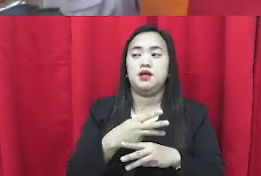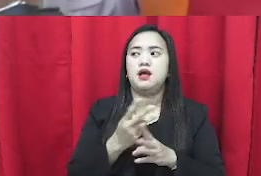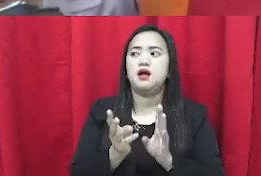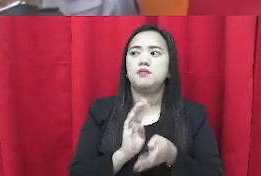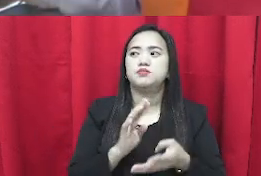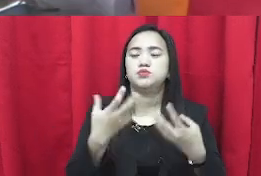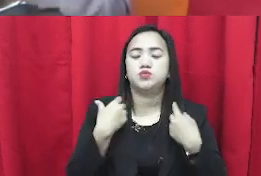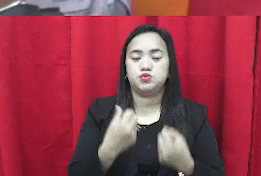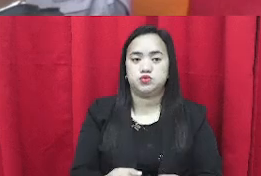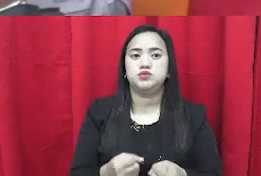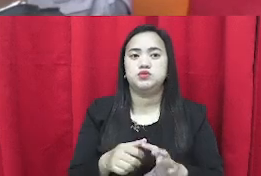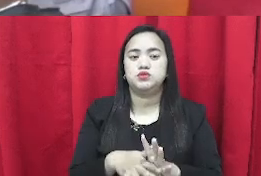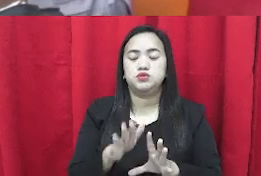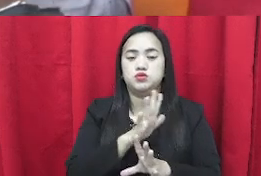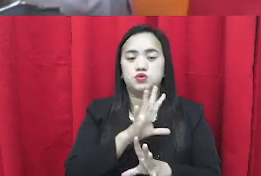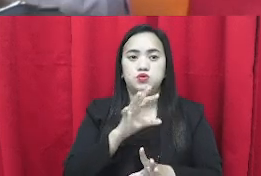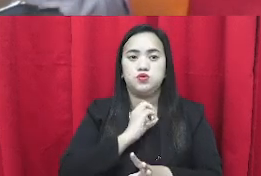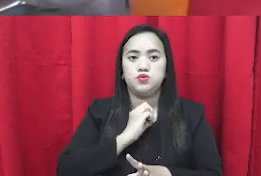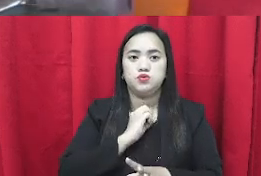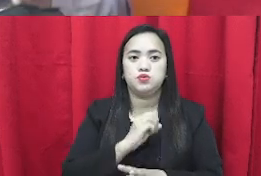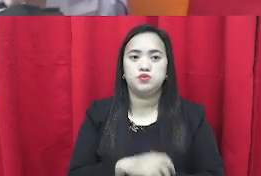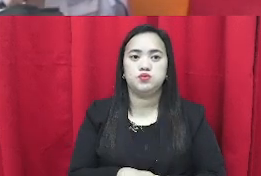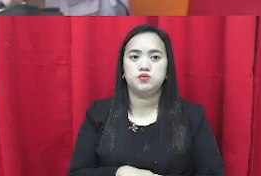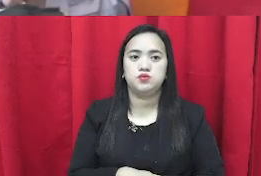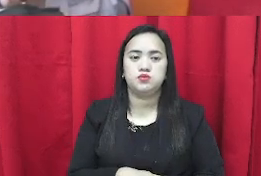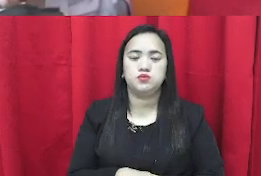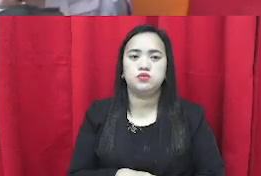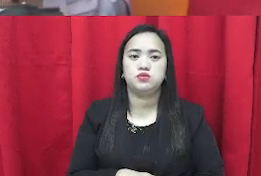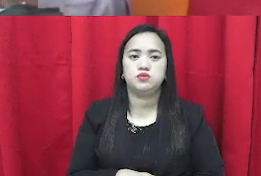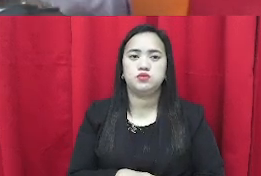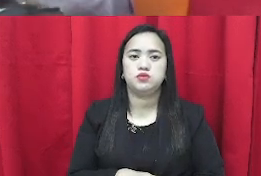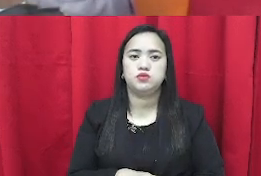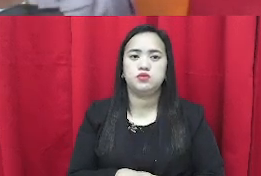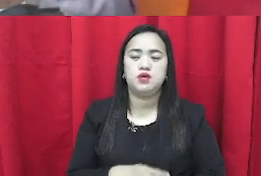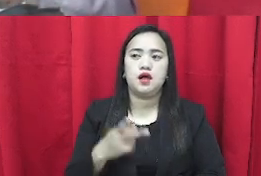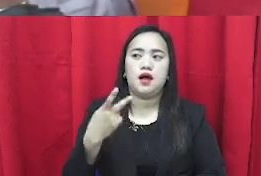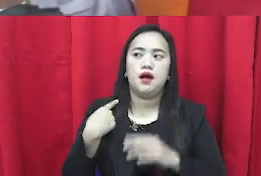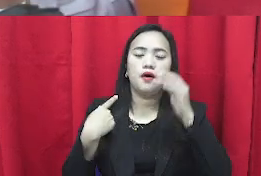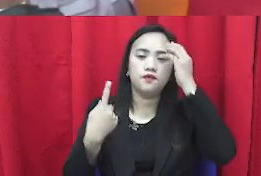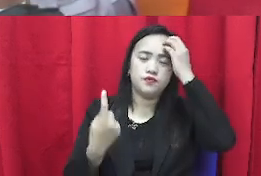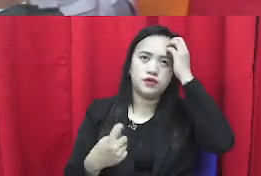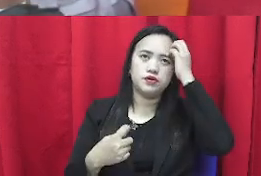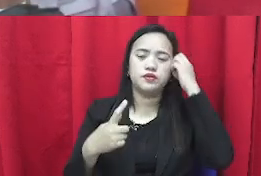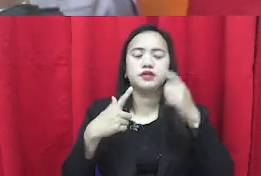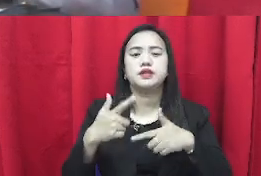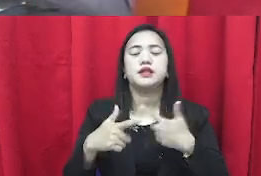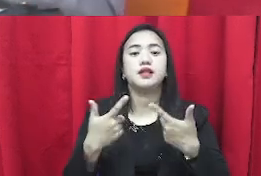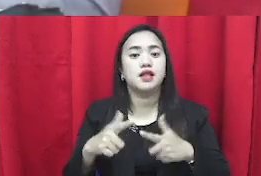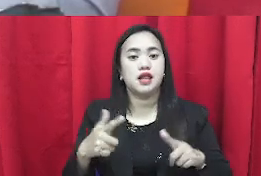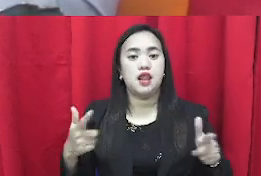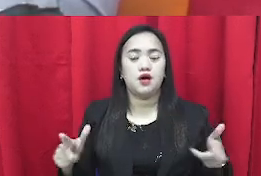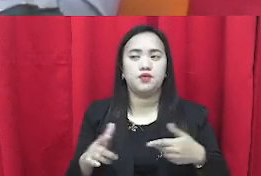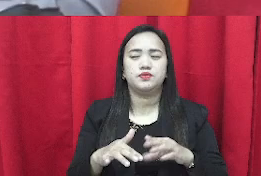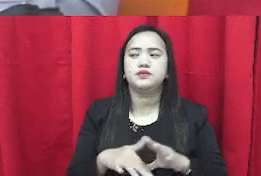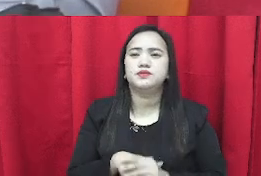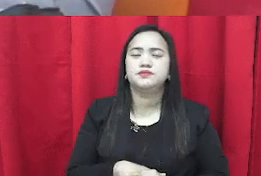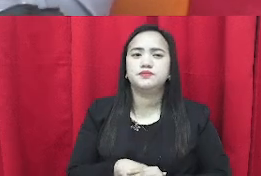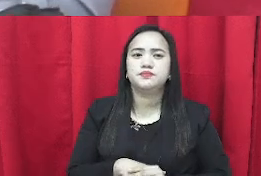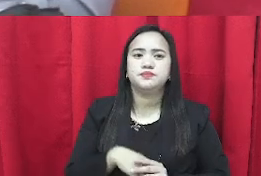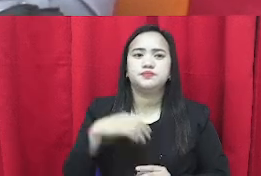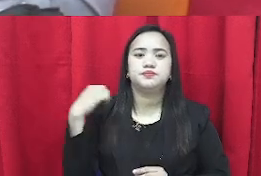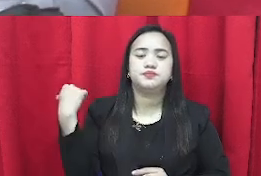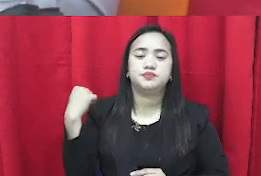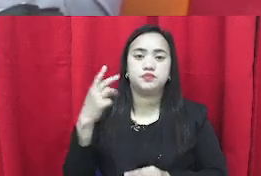pwedeng magsalita sa salita na gusto mo may mga lenggwahe sa sibilyan na